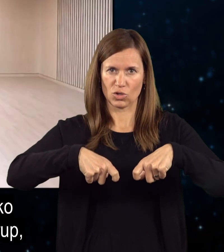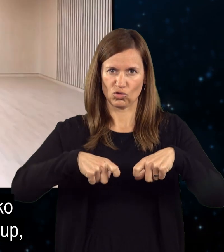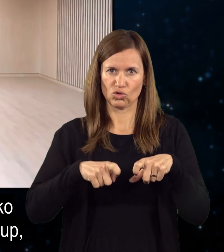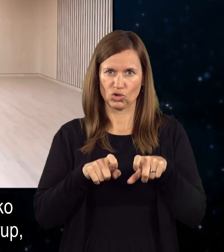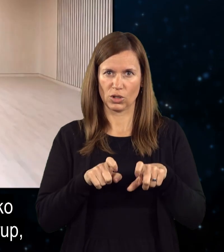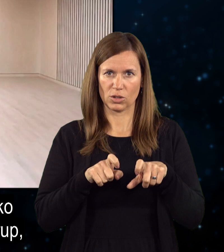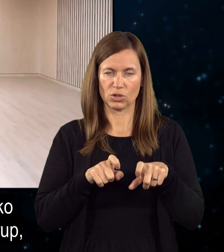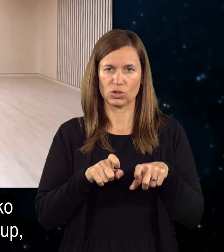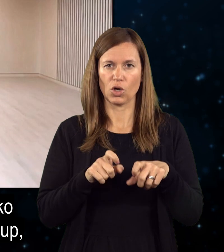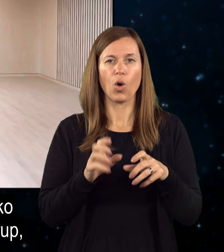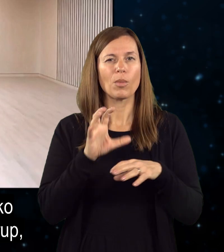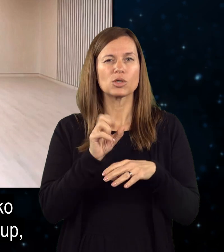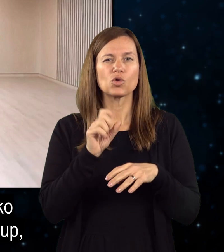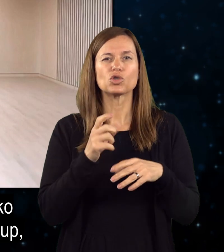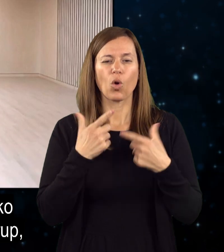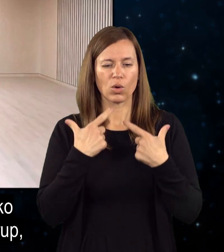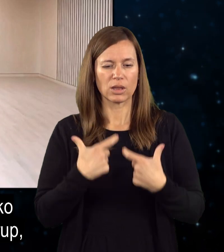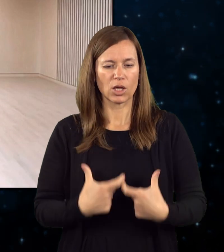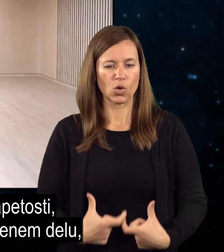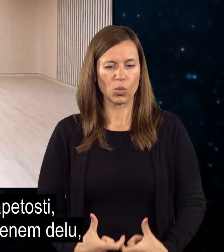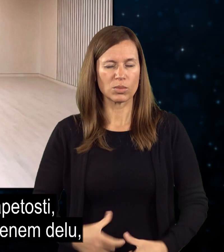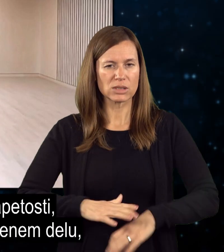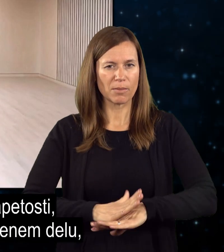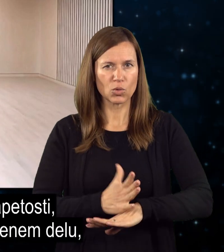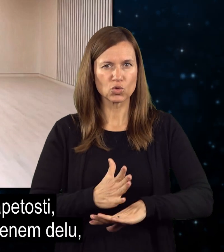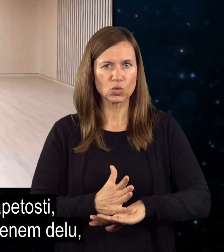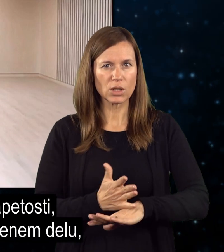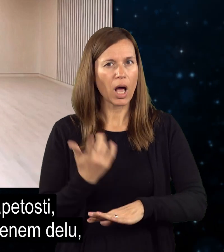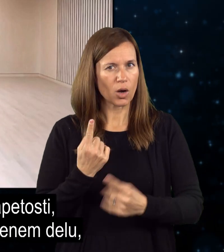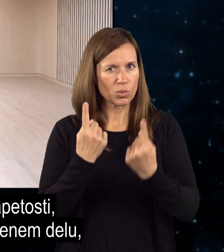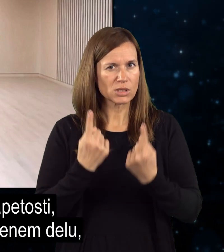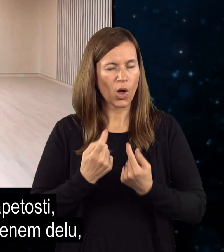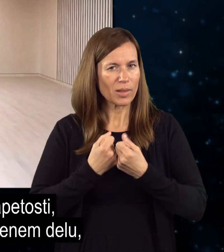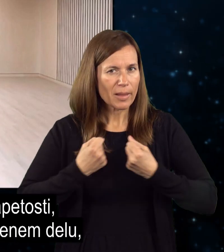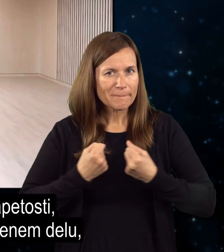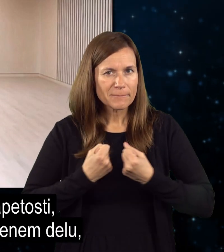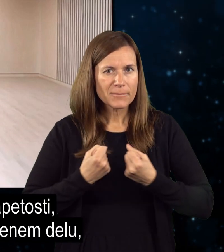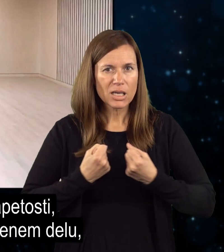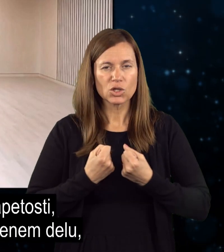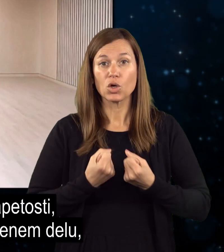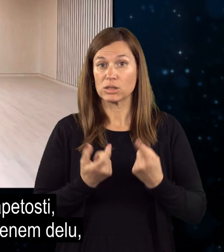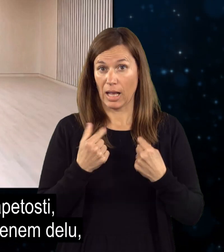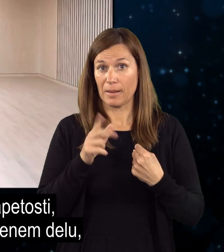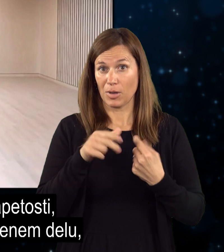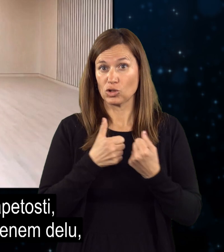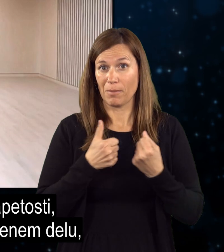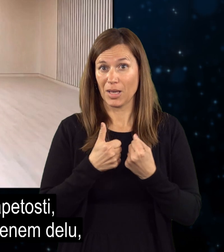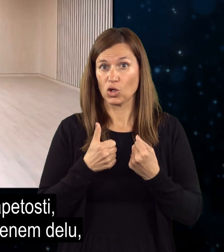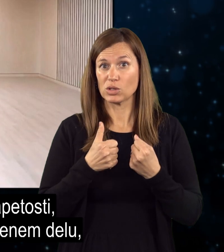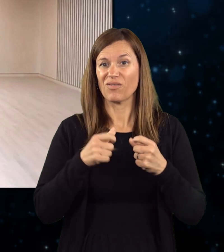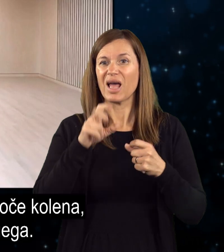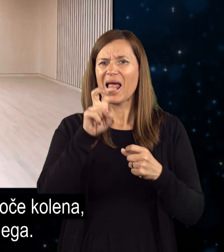Opazuješ, kako se počuti tvoj trup. A so kje kakšne napetosti? A nosiš napetost v ledvenem